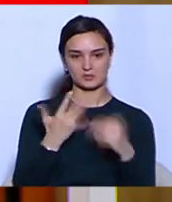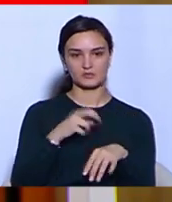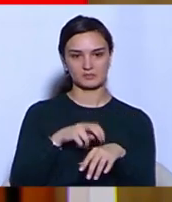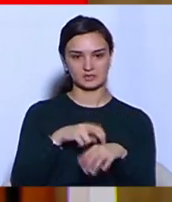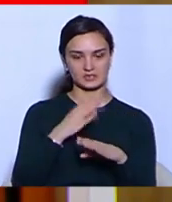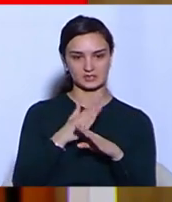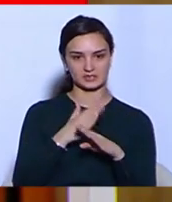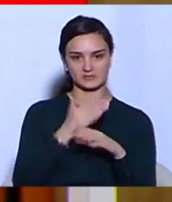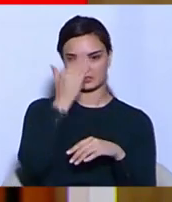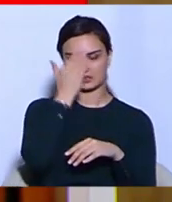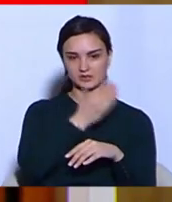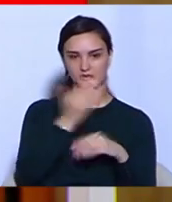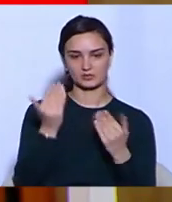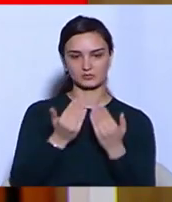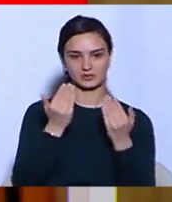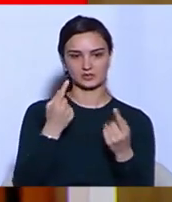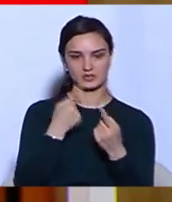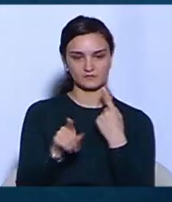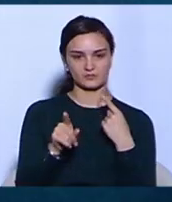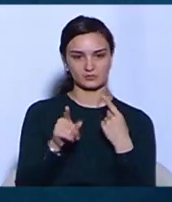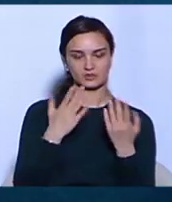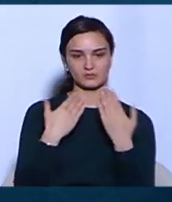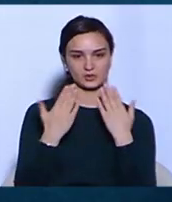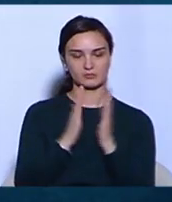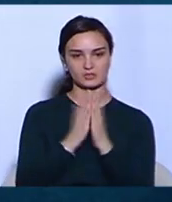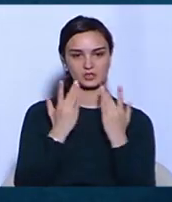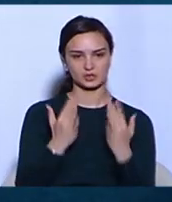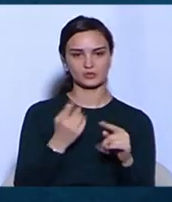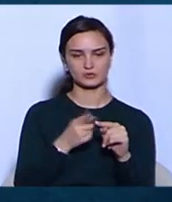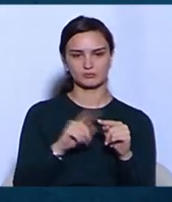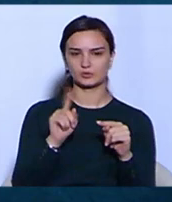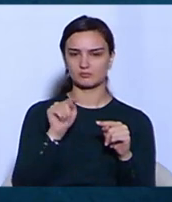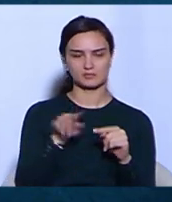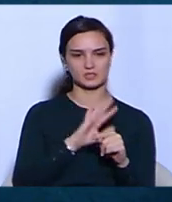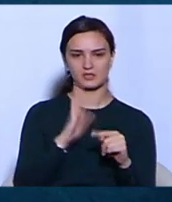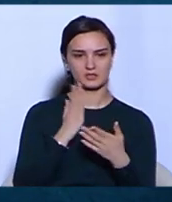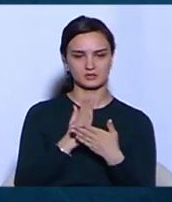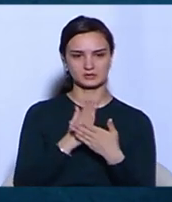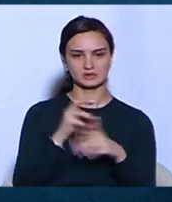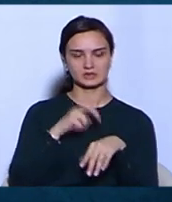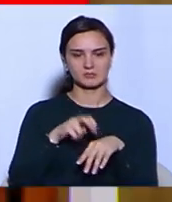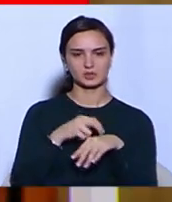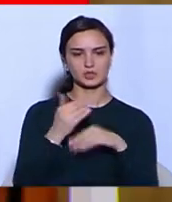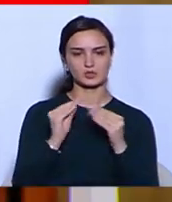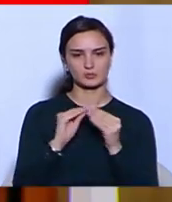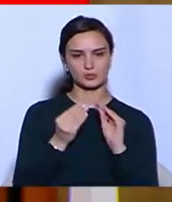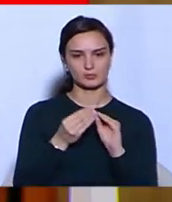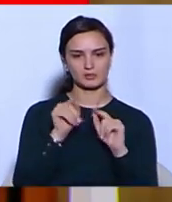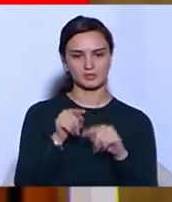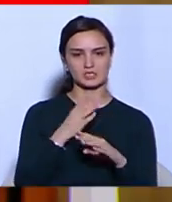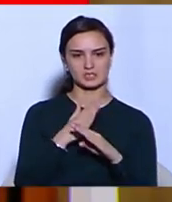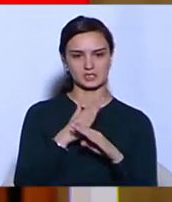მედიცინას, საზოგადოებისაგან განსხვავებულ დამოკიდებულებას ითხოვს. იმიტომ რომ ეს არ არის სამედიცინო პრობლემა, ეს